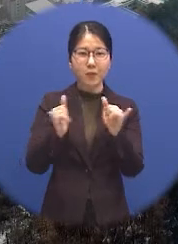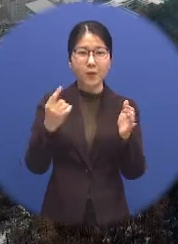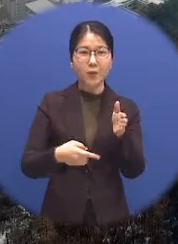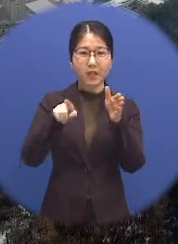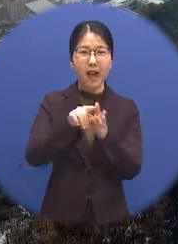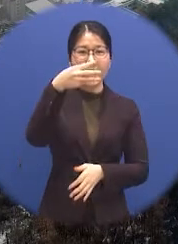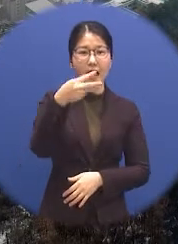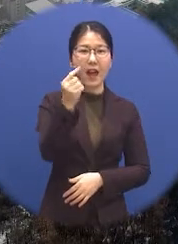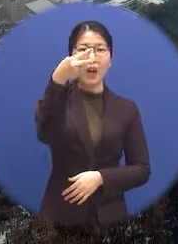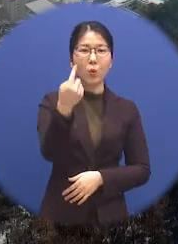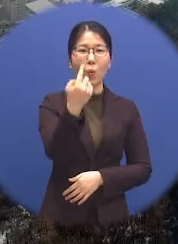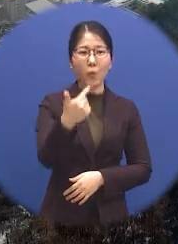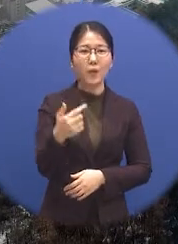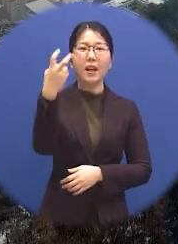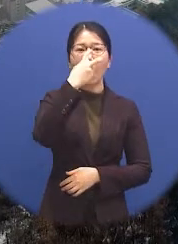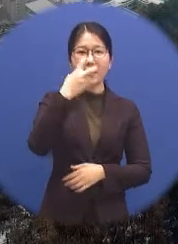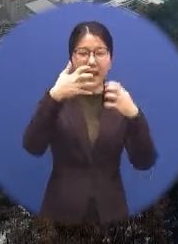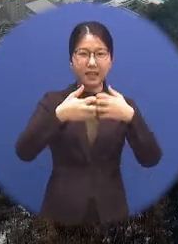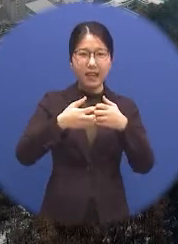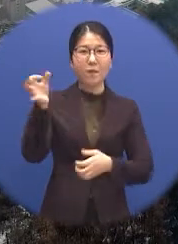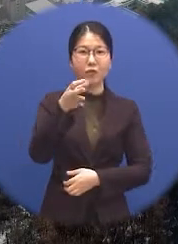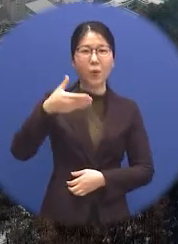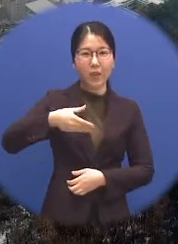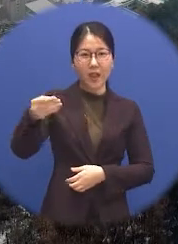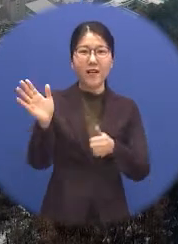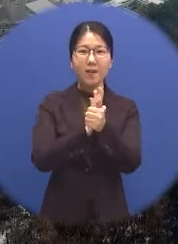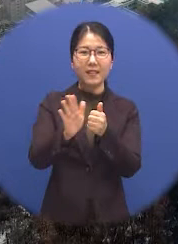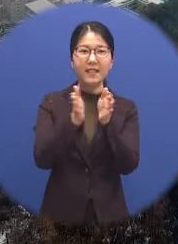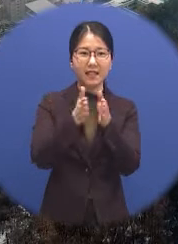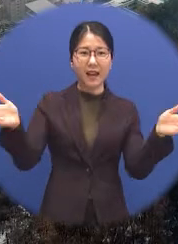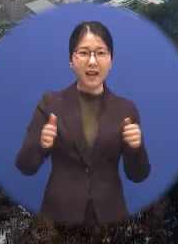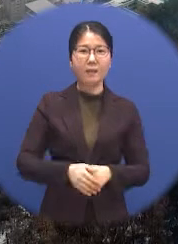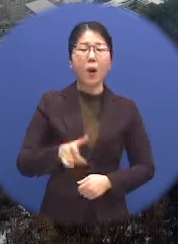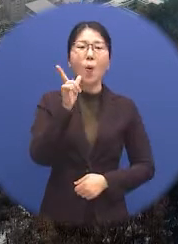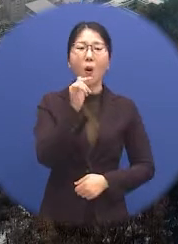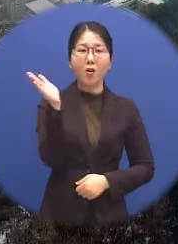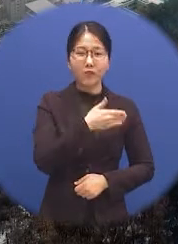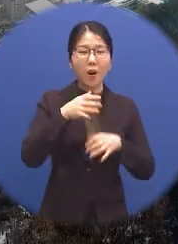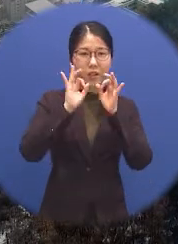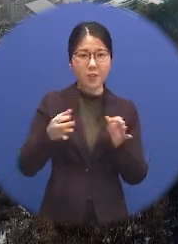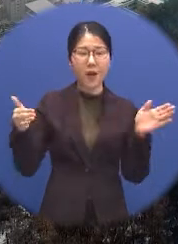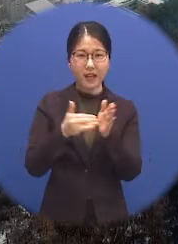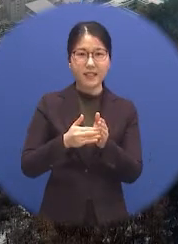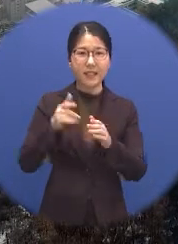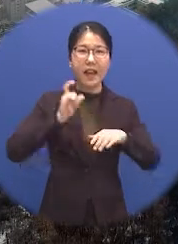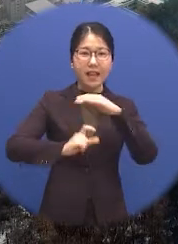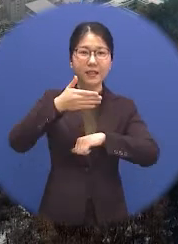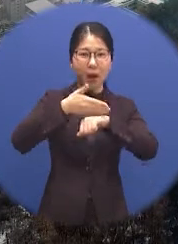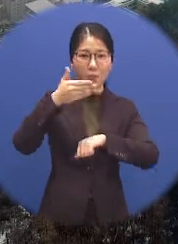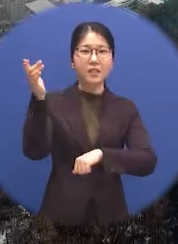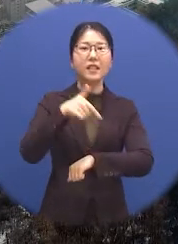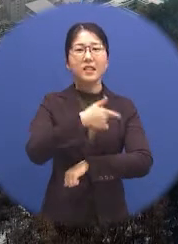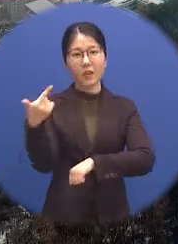은평구는 구민을 대상으로 라돈 측정기 무료 대여 서비스를 시행합니다. 공휴일을 제외한 평일 오전